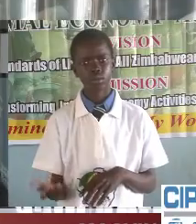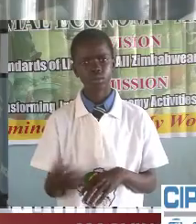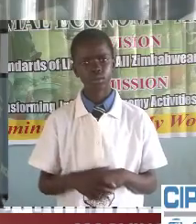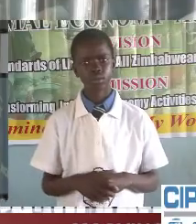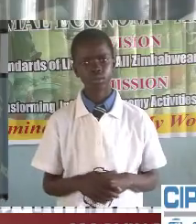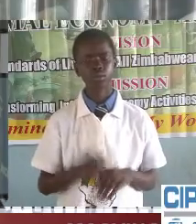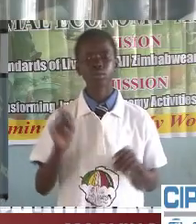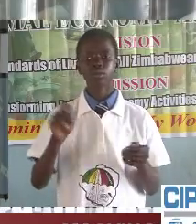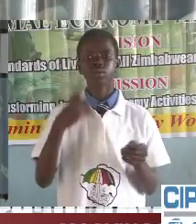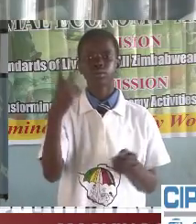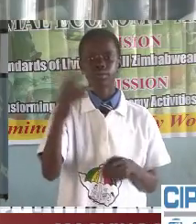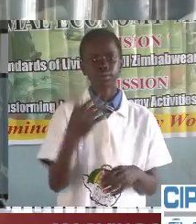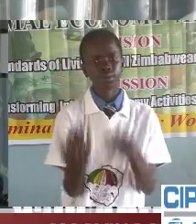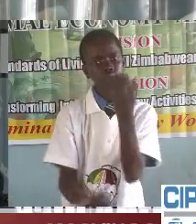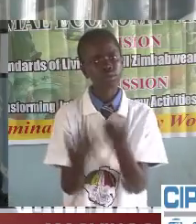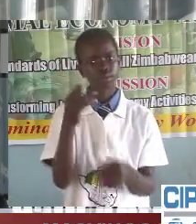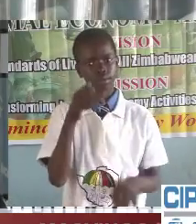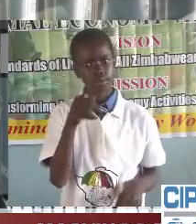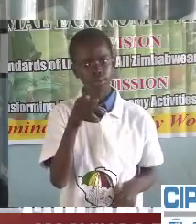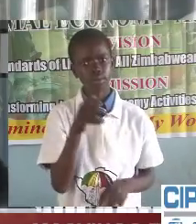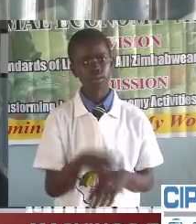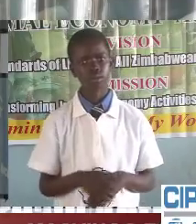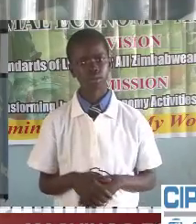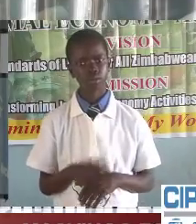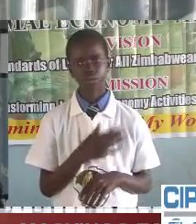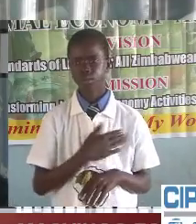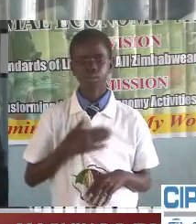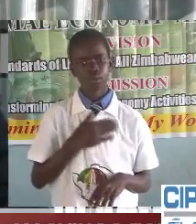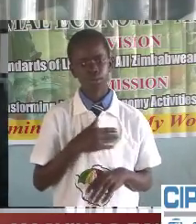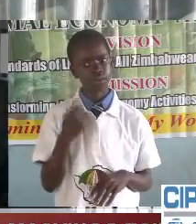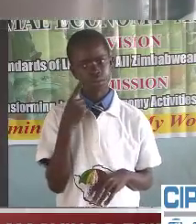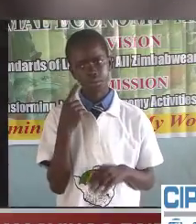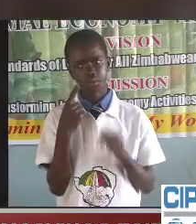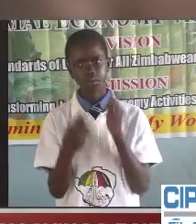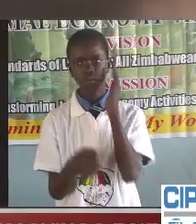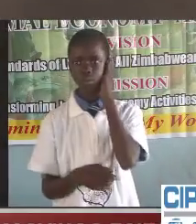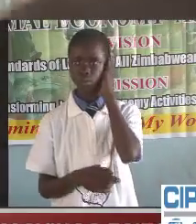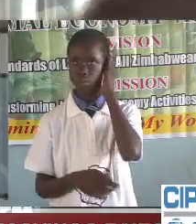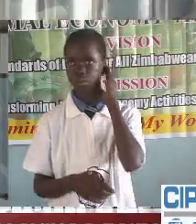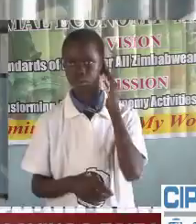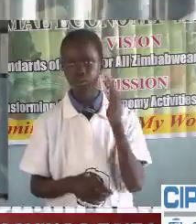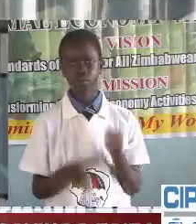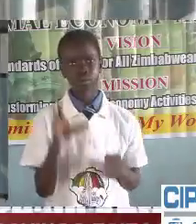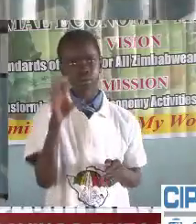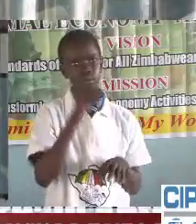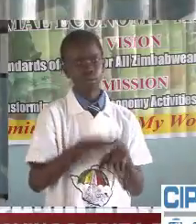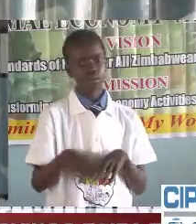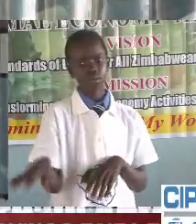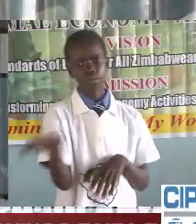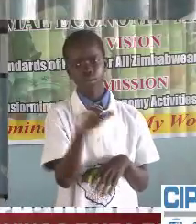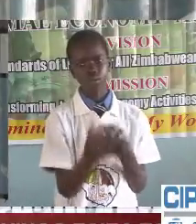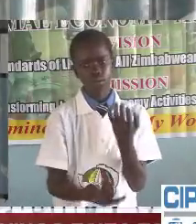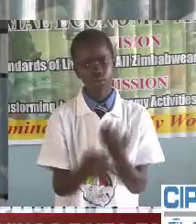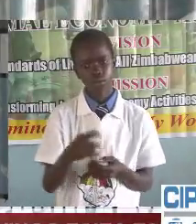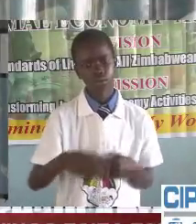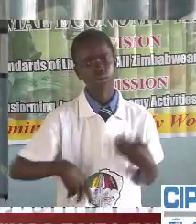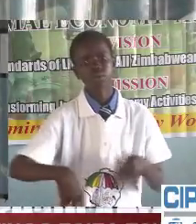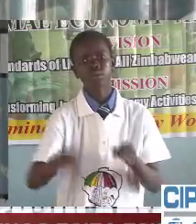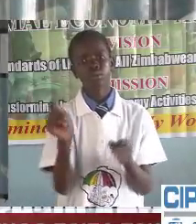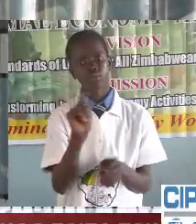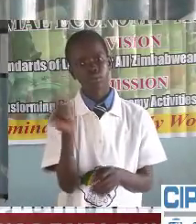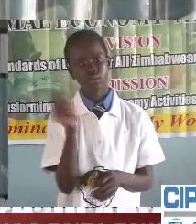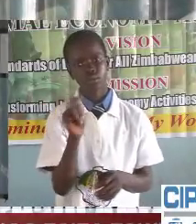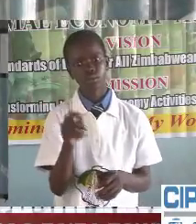Zvakare vanhu ivavo vana vavo tichazama kuti vanhu ivavo vana vavo vapinde